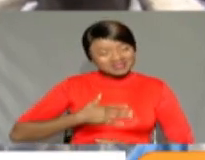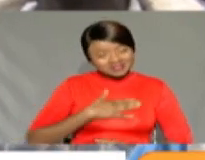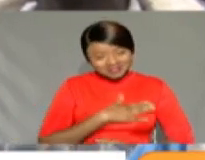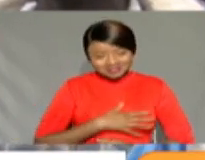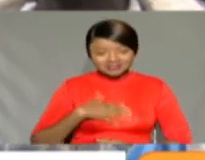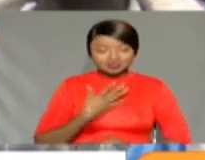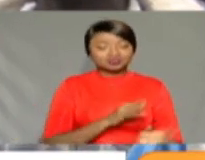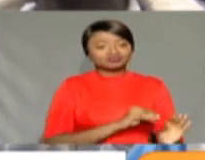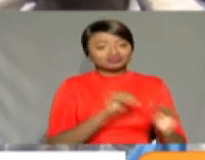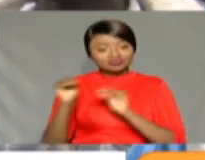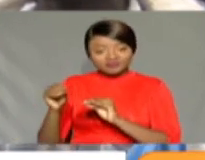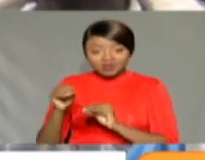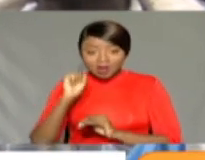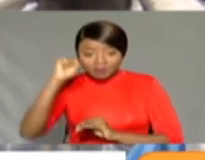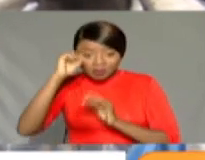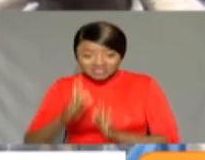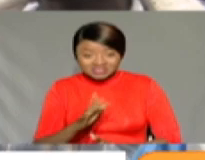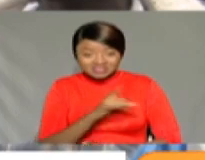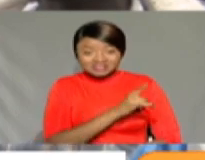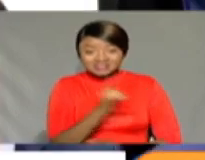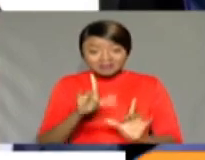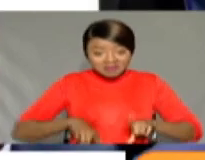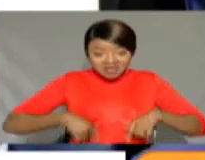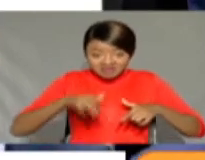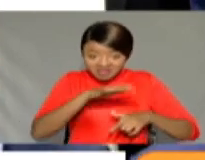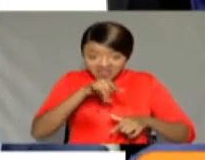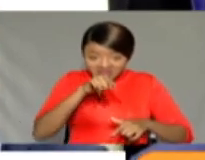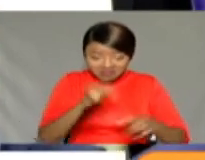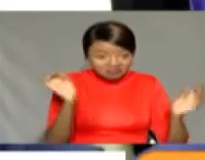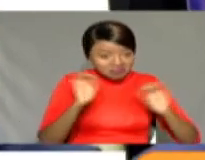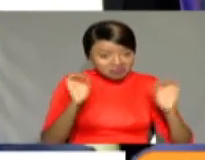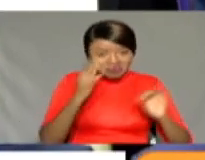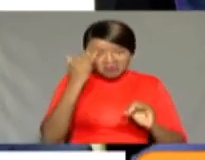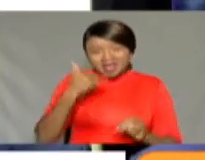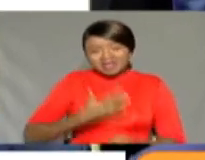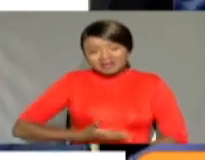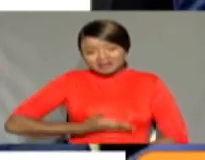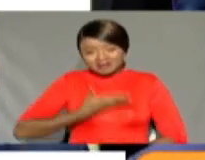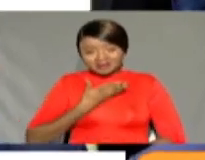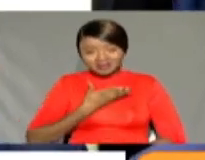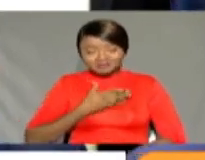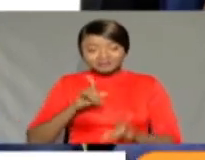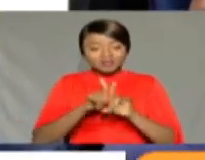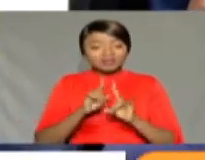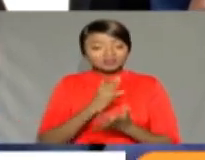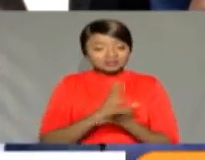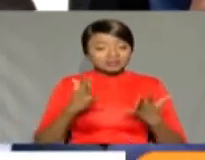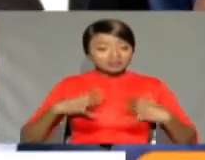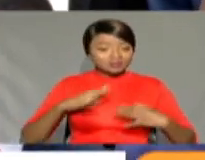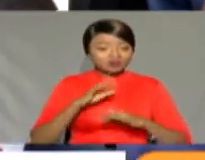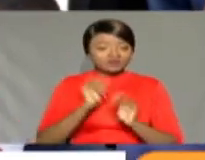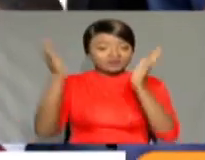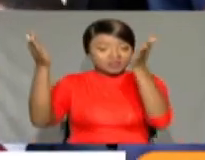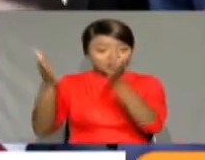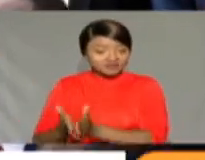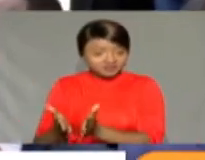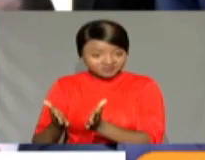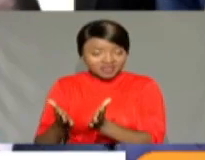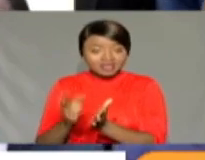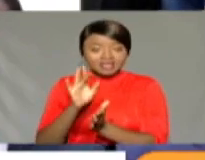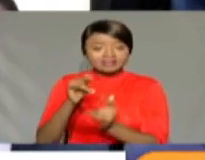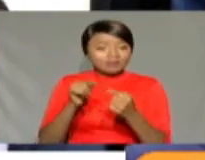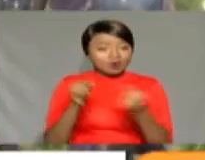hukuwa nakaa hapa wanakasirika kwa sababu gani? Baadhi ya viongozi kutoka bonde la Ufa wamekuwa wakipinga operesheni ya